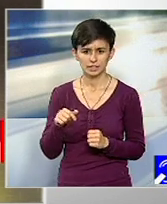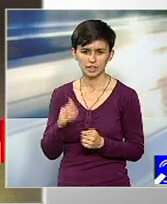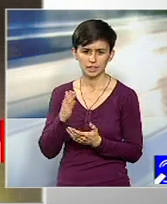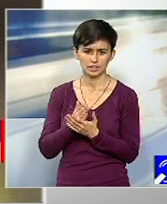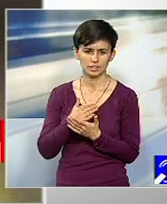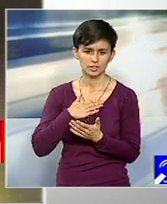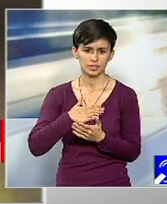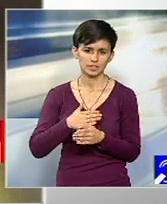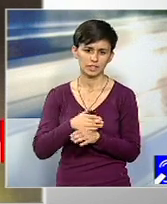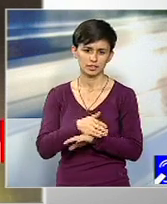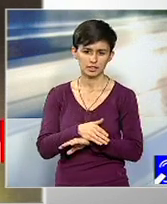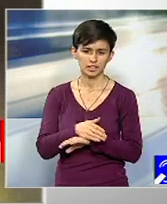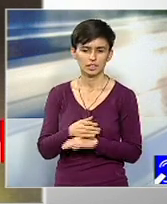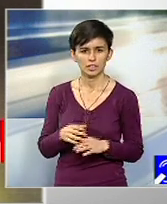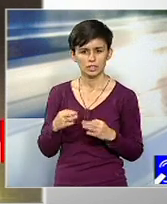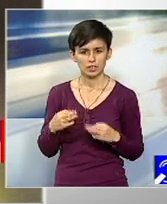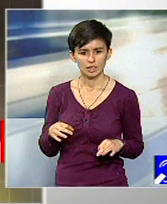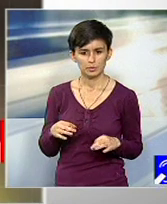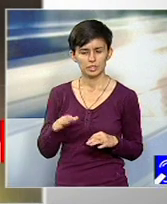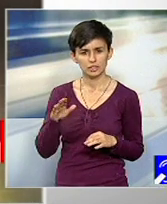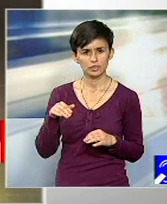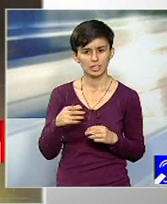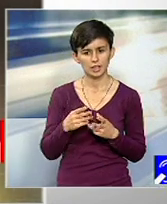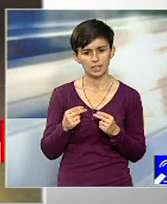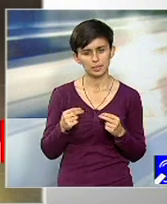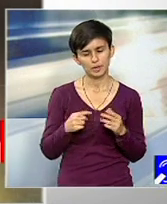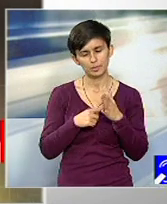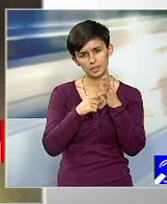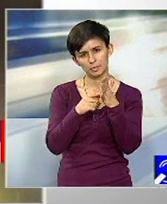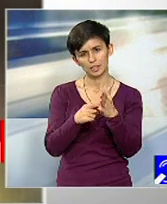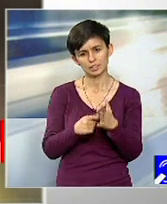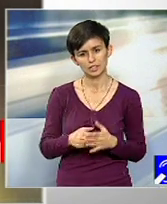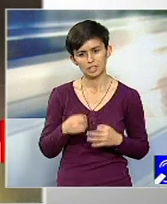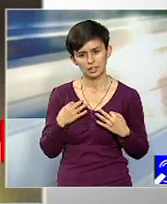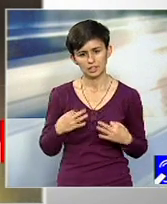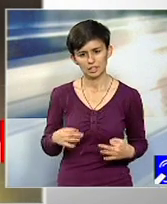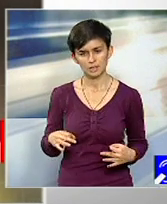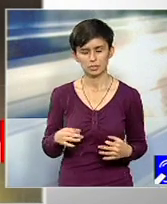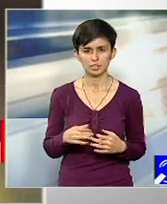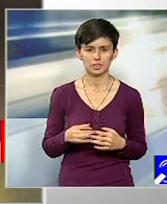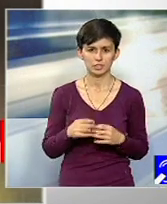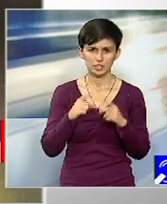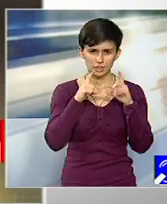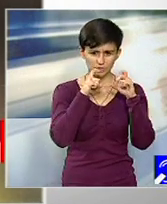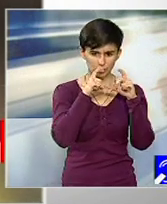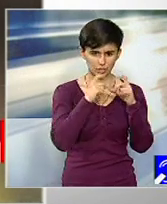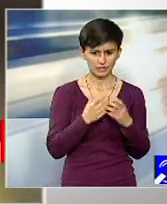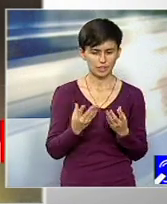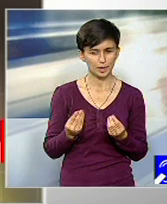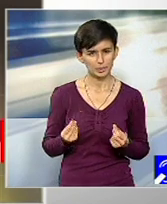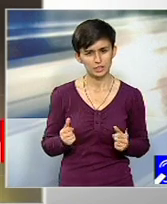decis să vrea să intre și în lumea modei. Are deja în palmares câteva prezentări de modă și ședințe foto, ce au fost foarte apreciate de